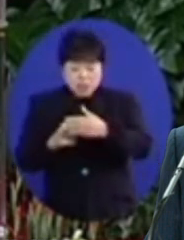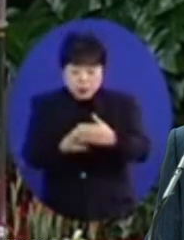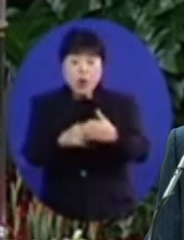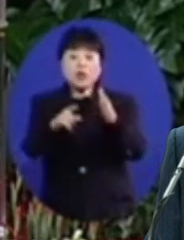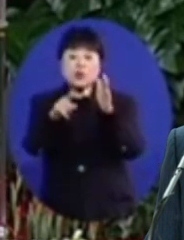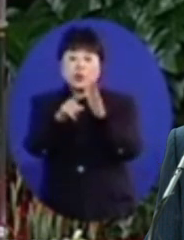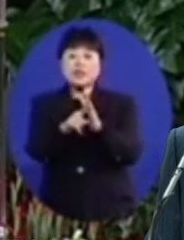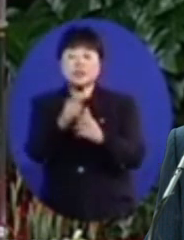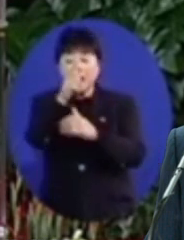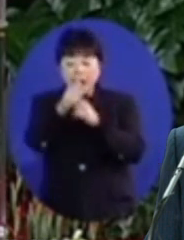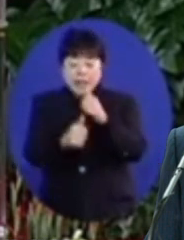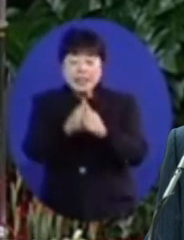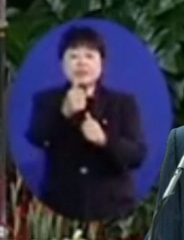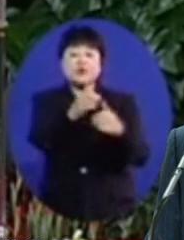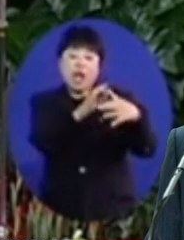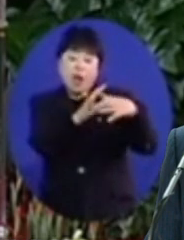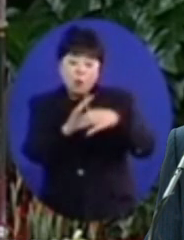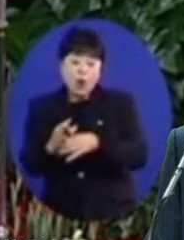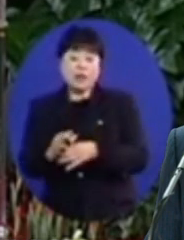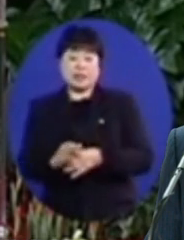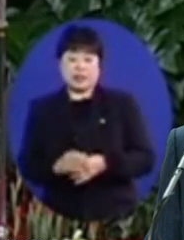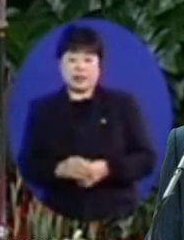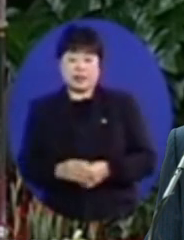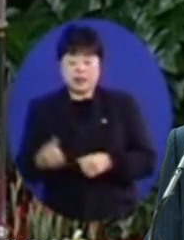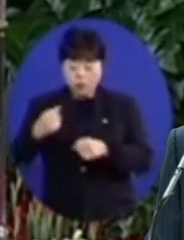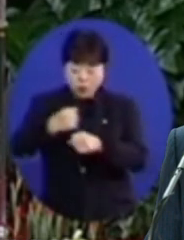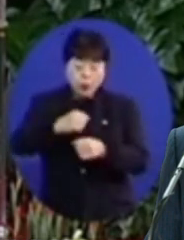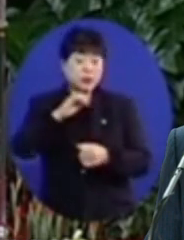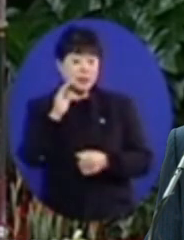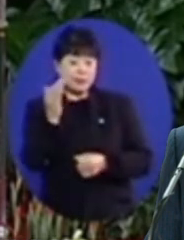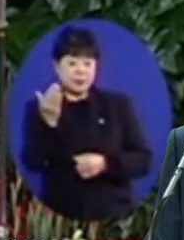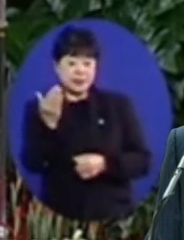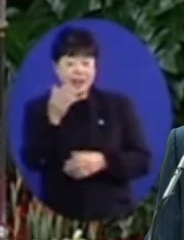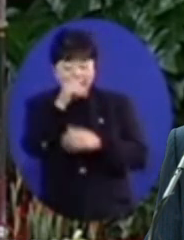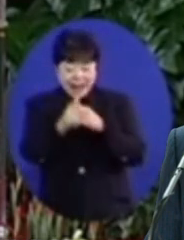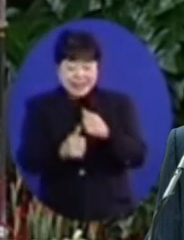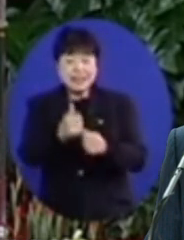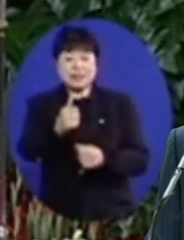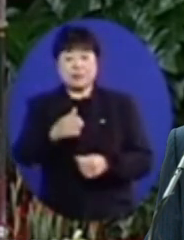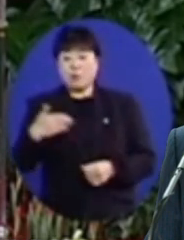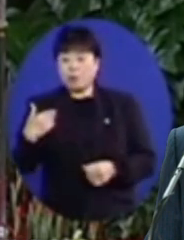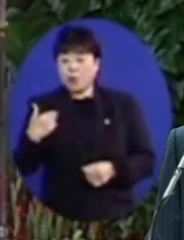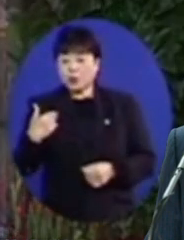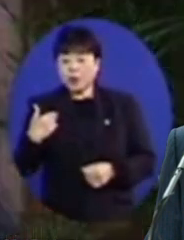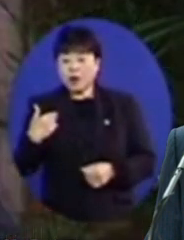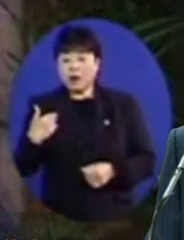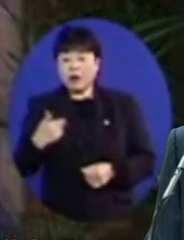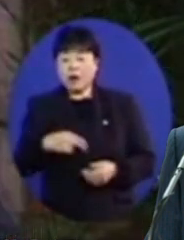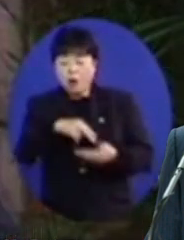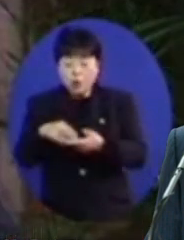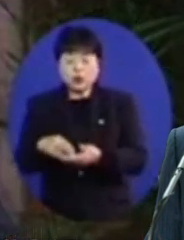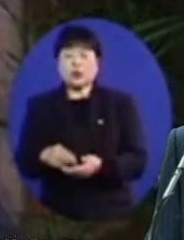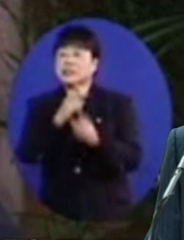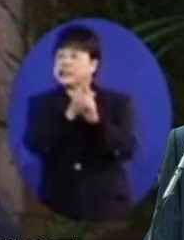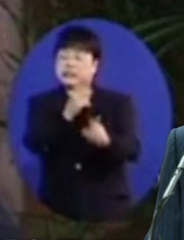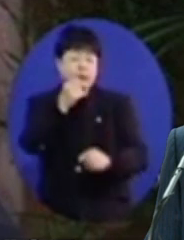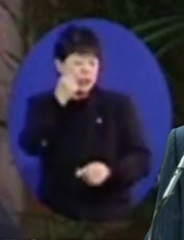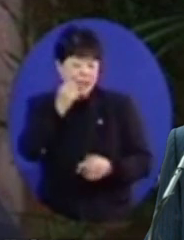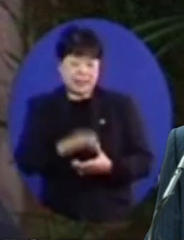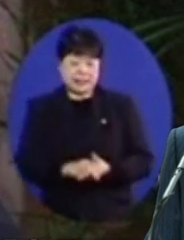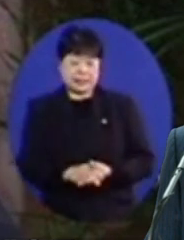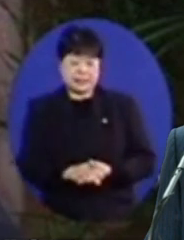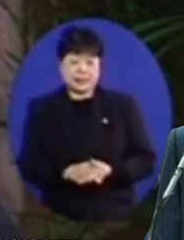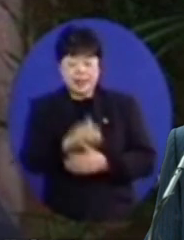위해서는 하나님과의 관계를 개선해야 하는 것입니다 하나님 알지 못하고는 절대로 고독해서 이길 수 없는 것입니다